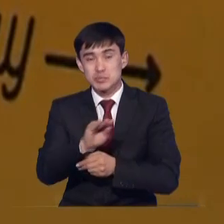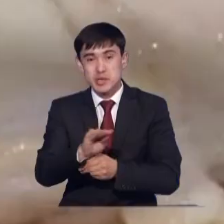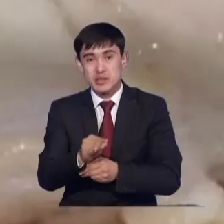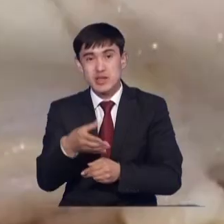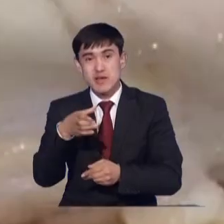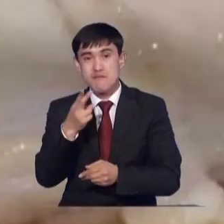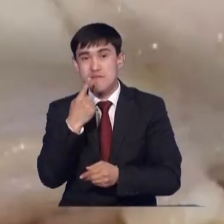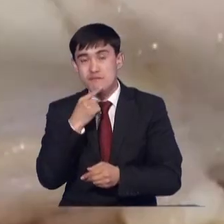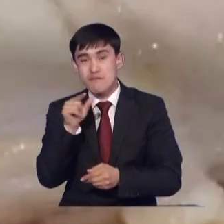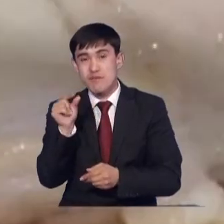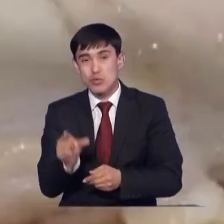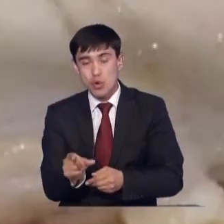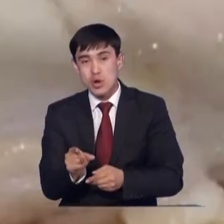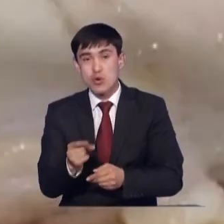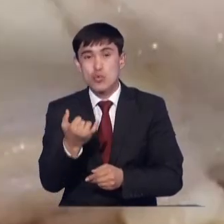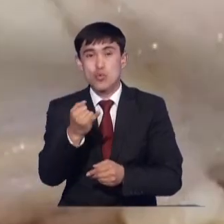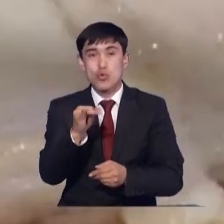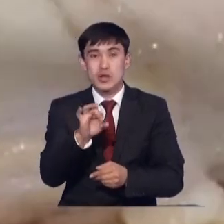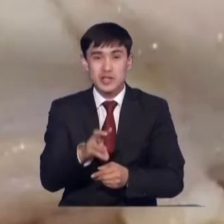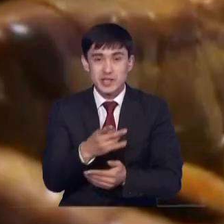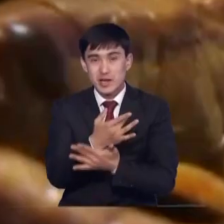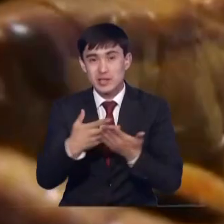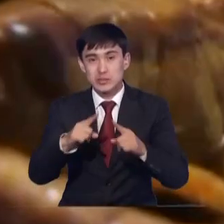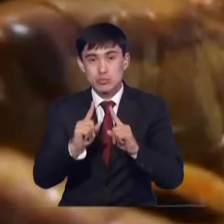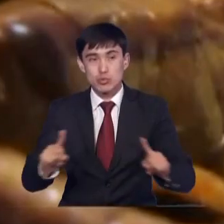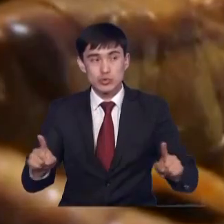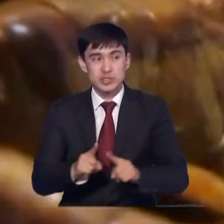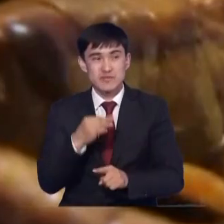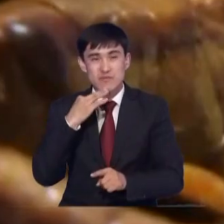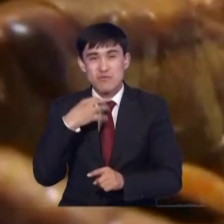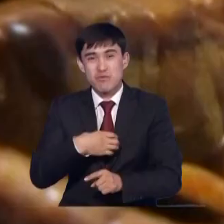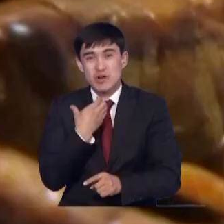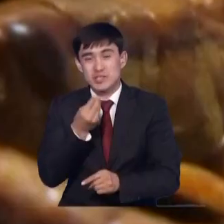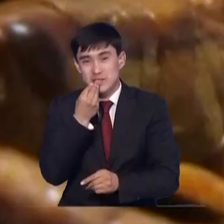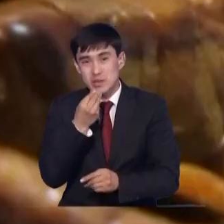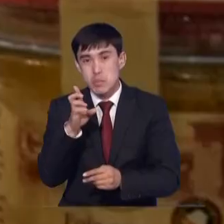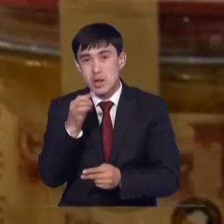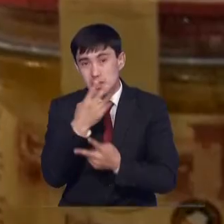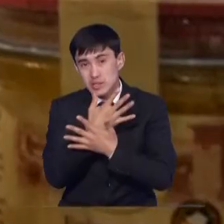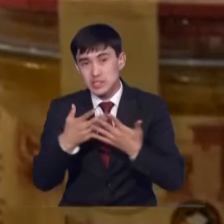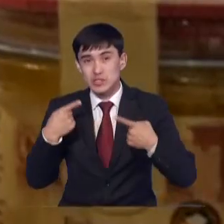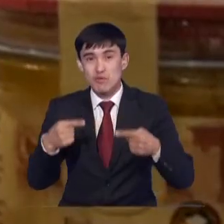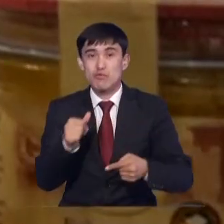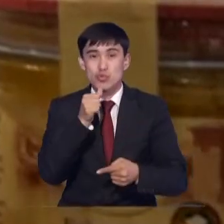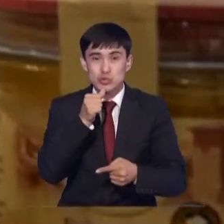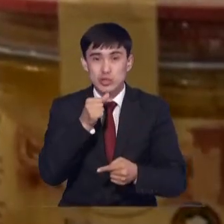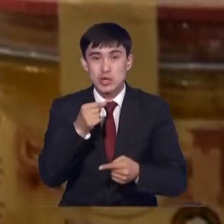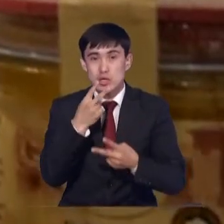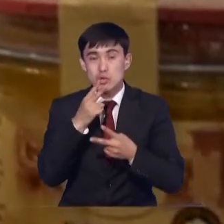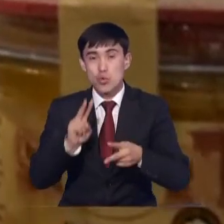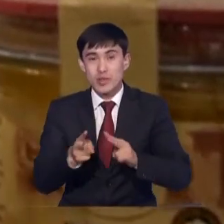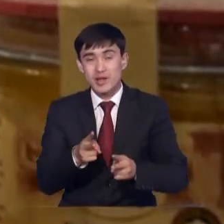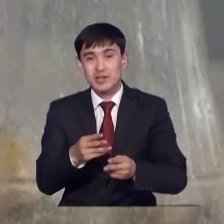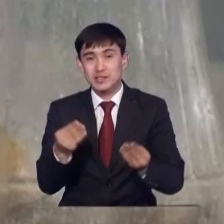прочие деликатесы будут представлены на этой выставке музей отвратительной еды в Берлине демонстрируют различия во вкусах и кулинарных